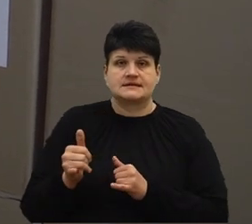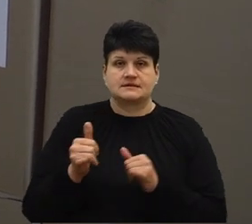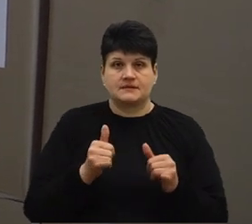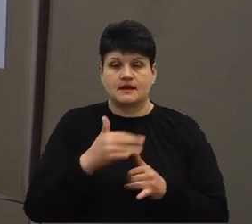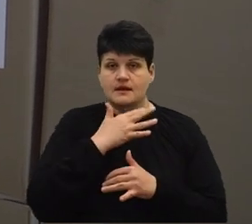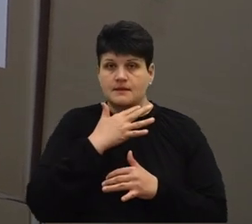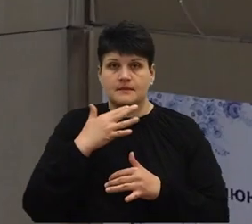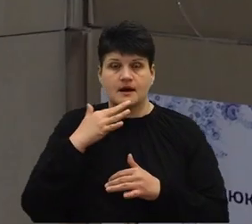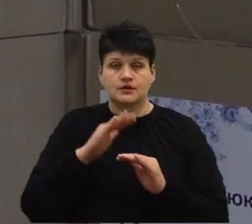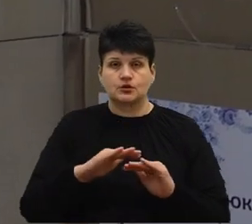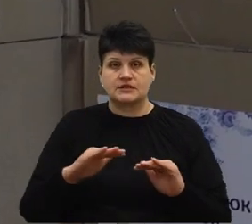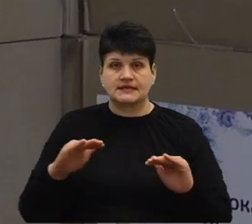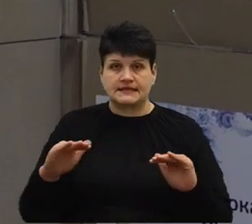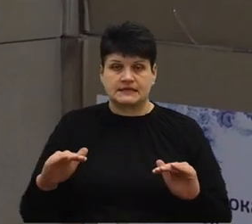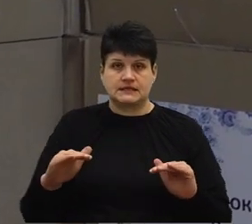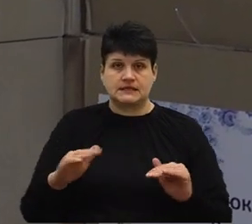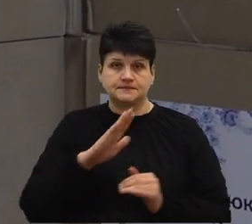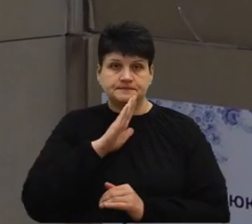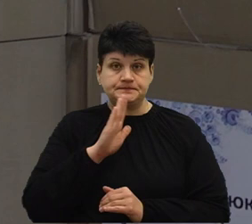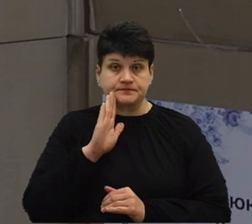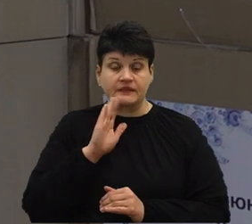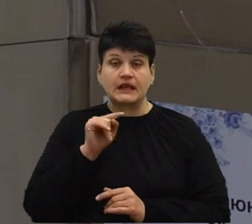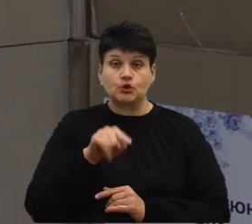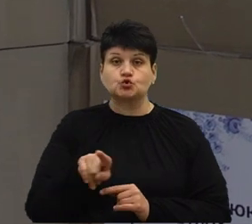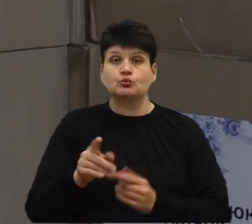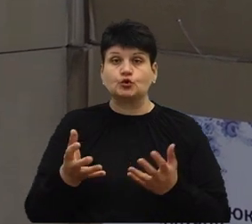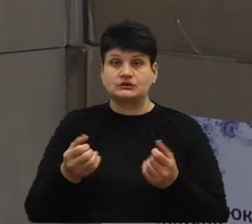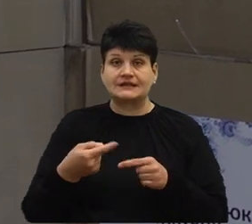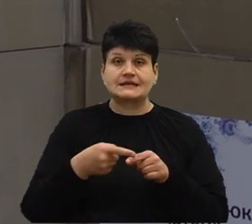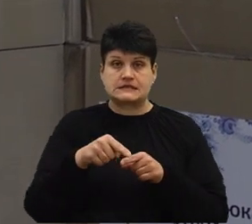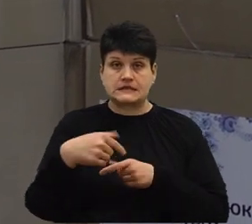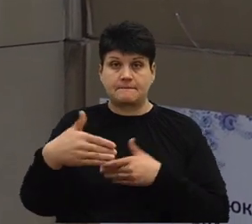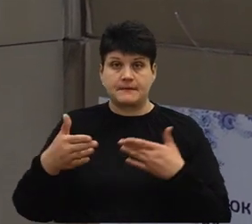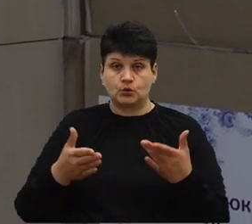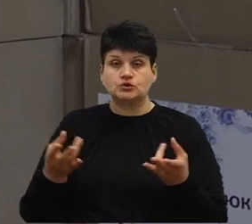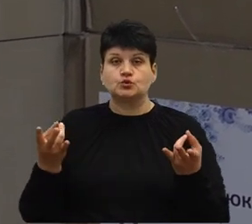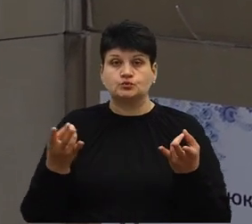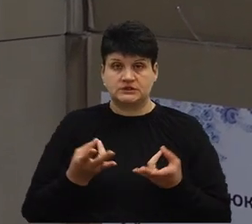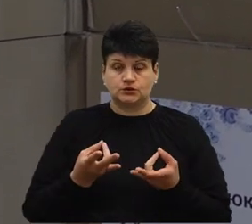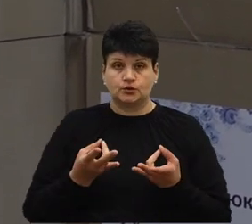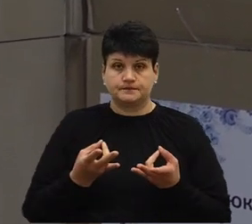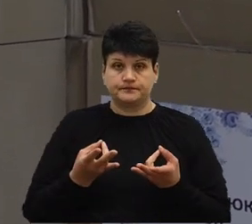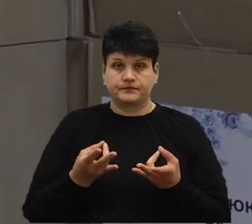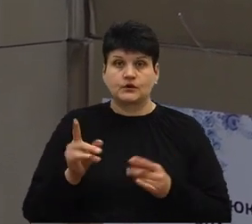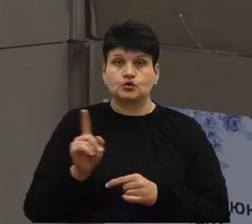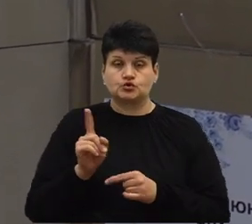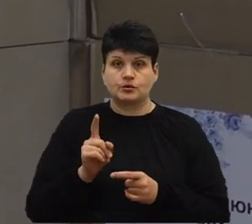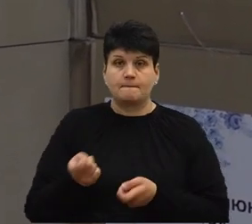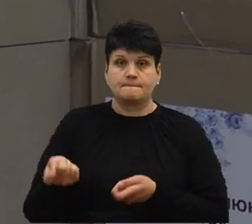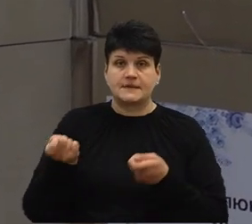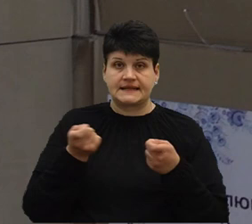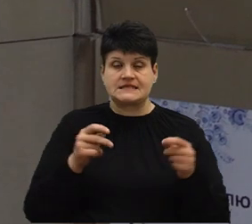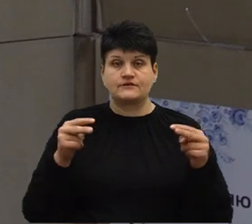багатодітні матері для цього щоб отримати такий пакунок необхідно щоб принести